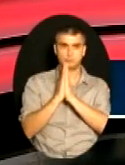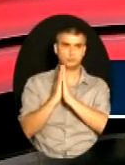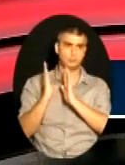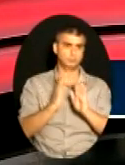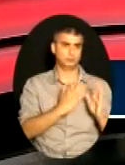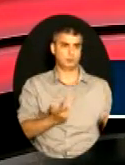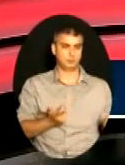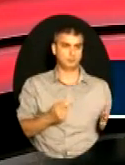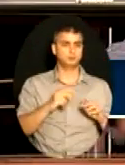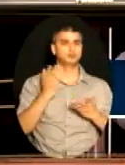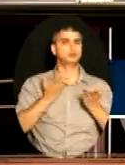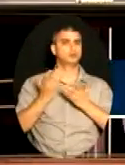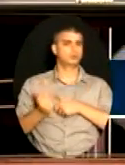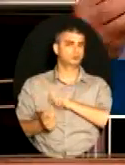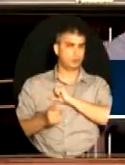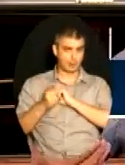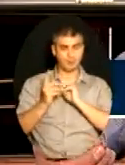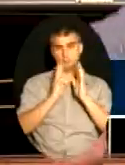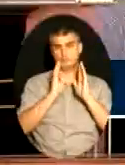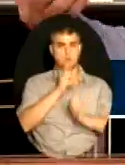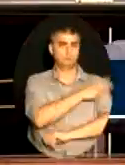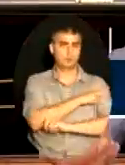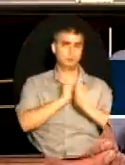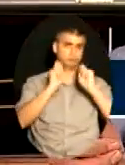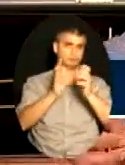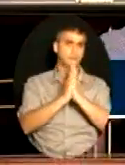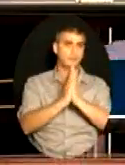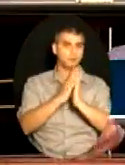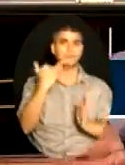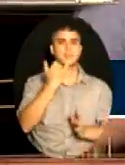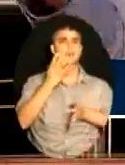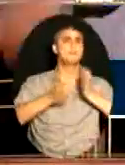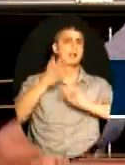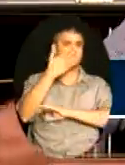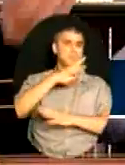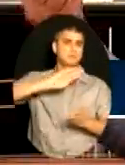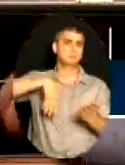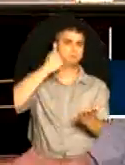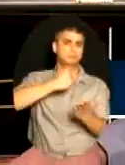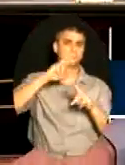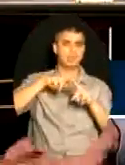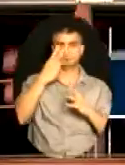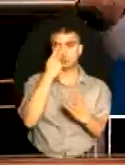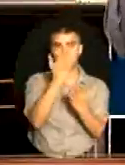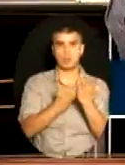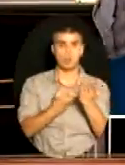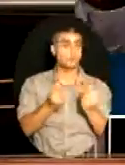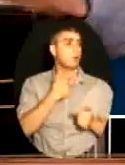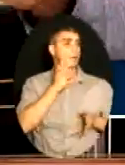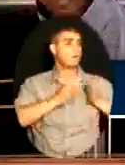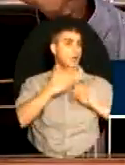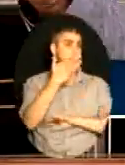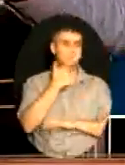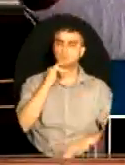מסודרת שהשירות הביטחון עם המשטרה מבקשים, בדרך כלל הפרקליט המדינה מאשר אחרי שהוא רואה את החומר. כלומר, זה בידיו של פרקליט